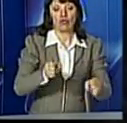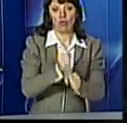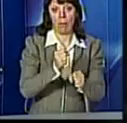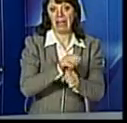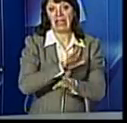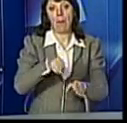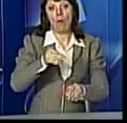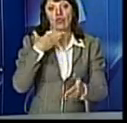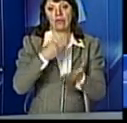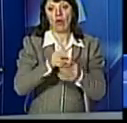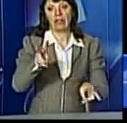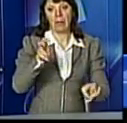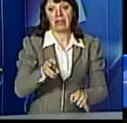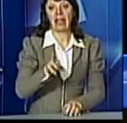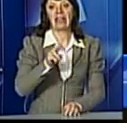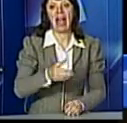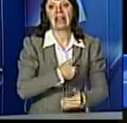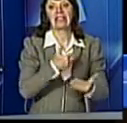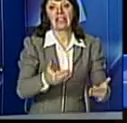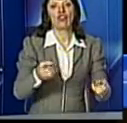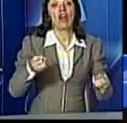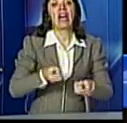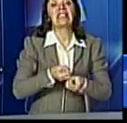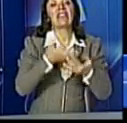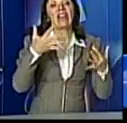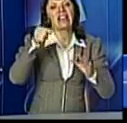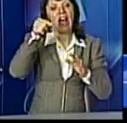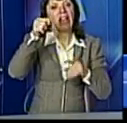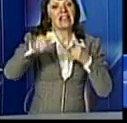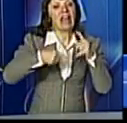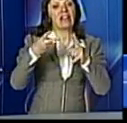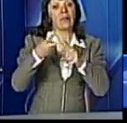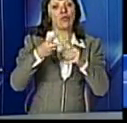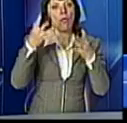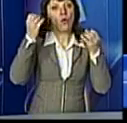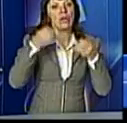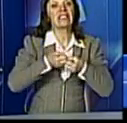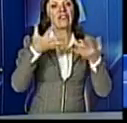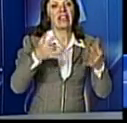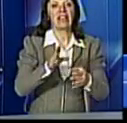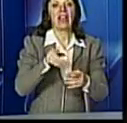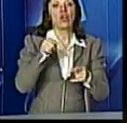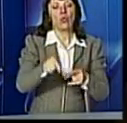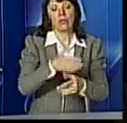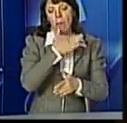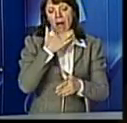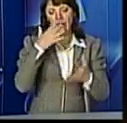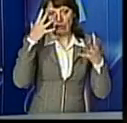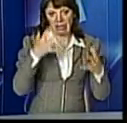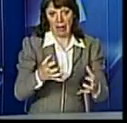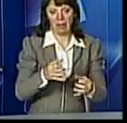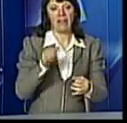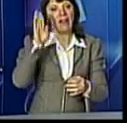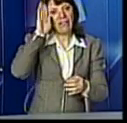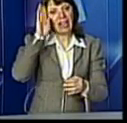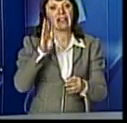по своїй тематиці я назичу світла на тамтому світі тут дуже багато тут темряви Він якраз воював проти того так що